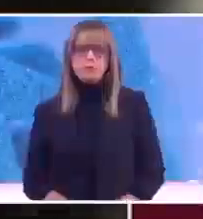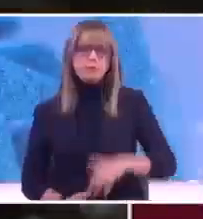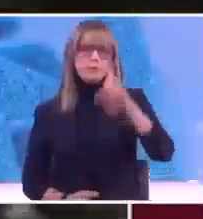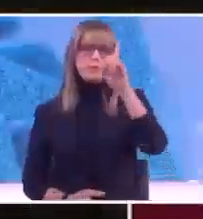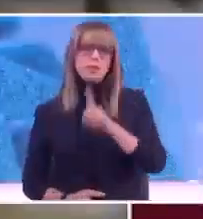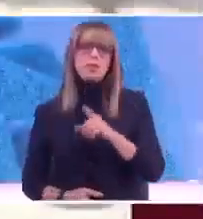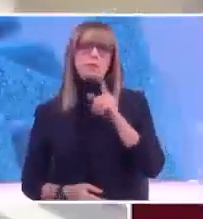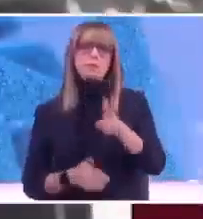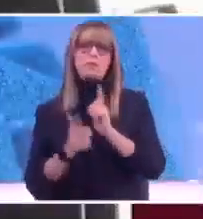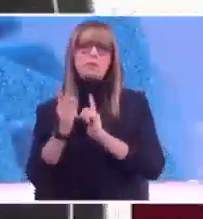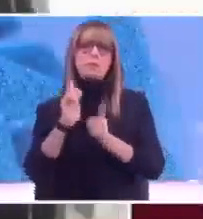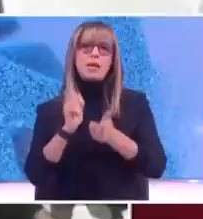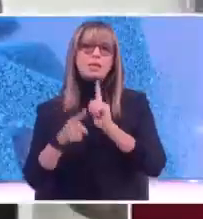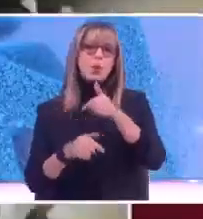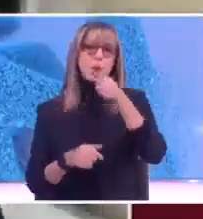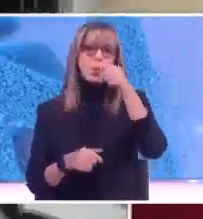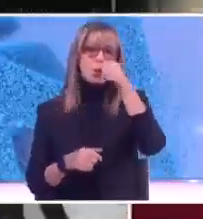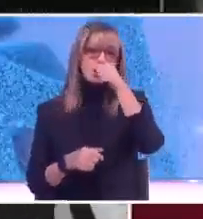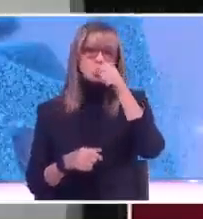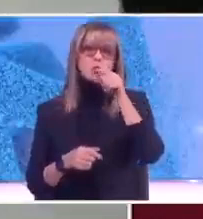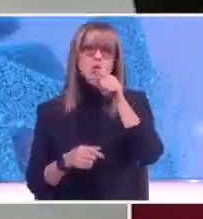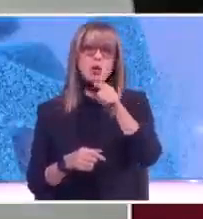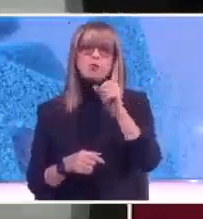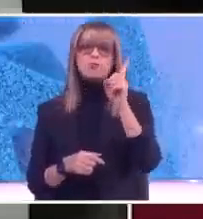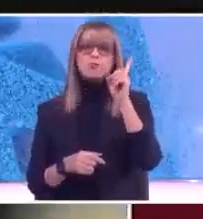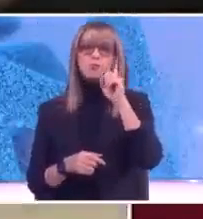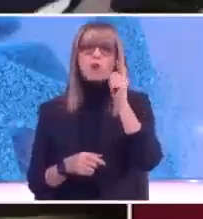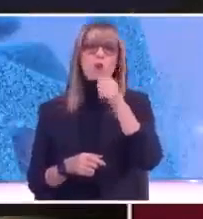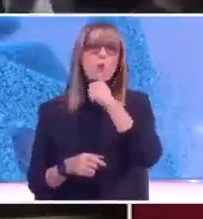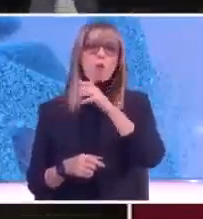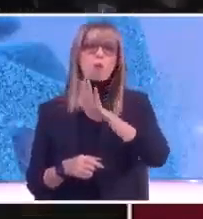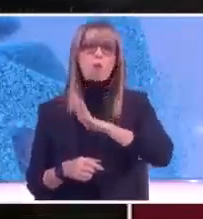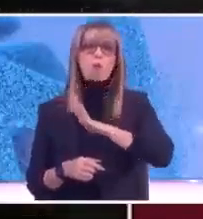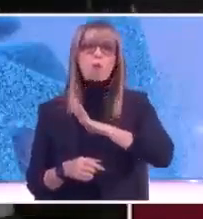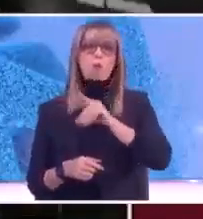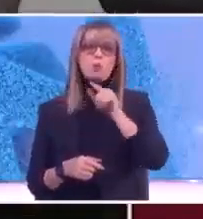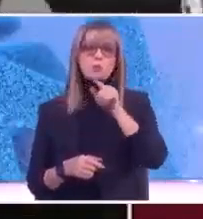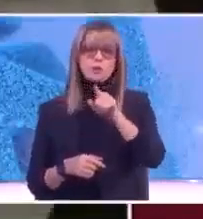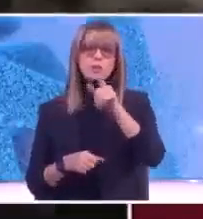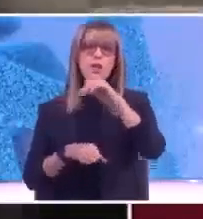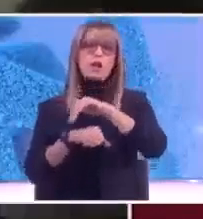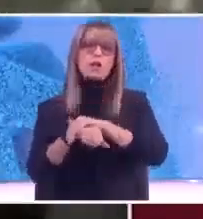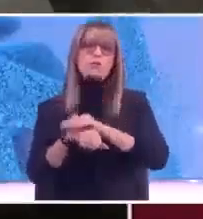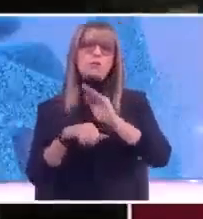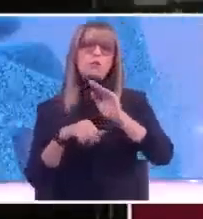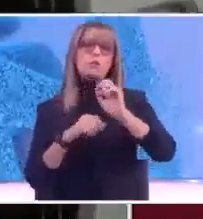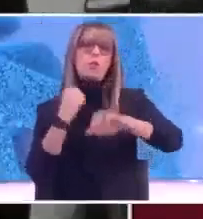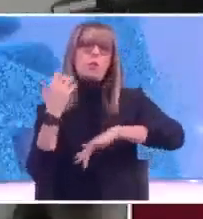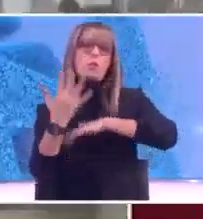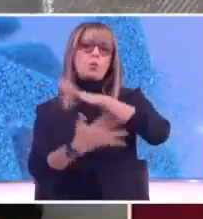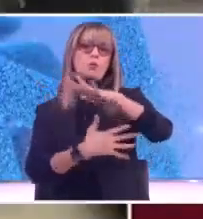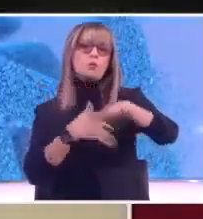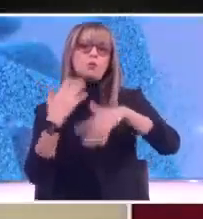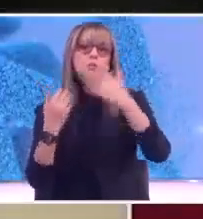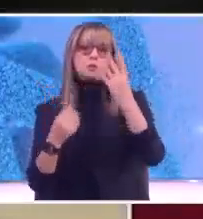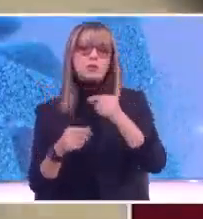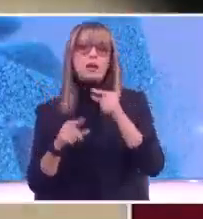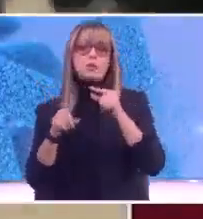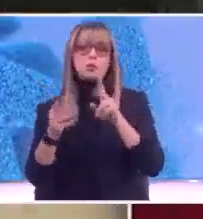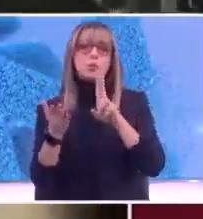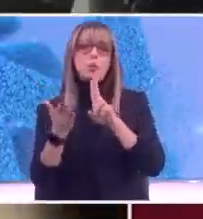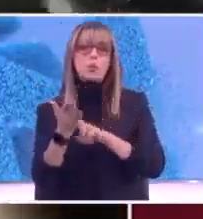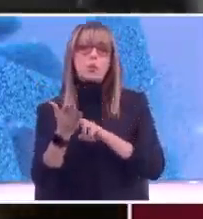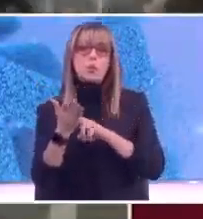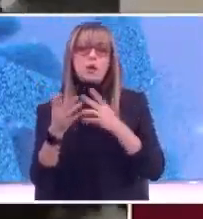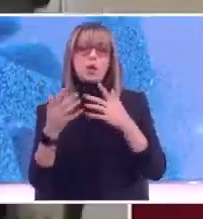İlk durağımız Meksika. Uyuşturucu baronu El Chapo'nun oğlu Ovidio Guzman Lopez'in yakalanması ortalığı karıştırdı. Kartel